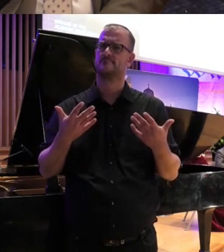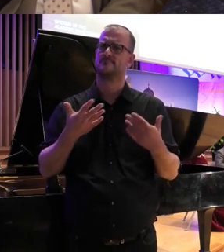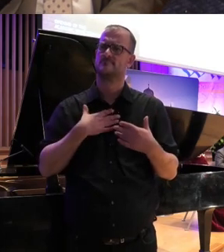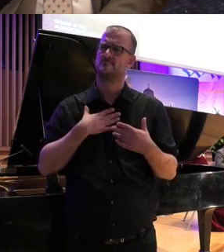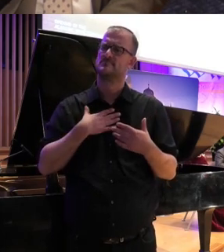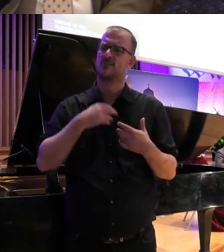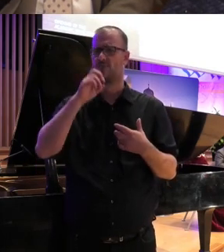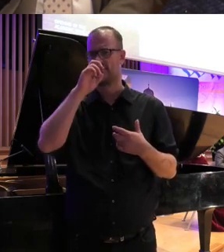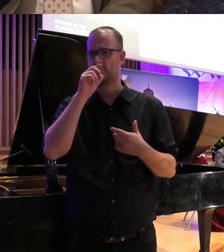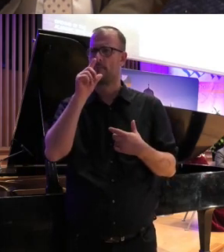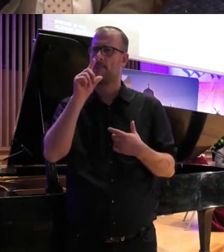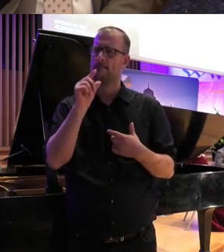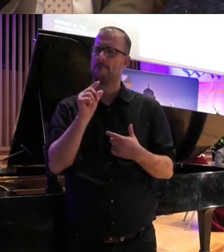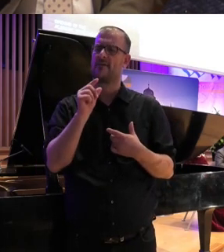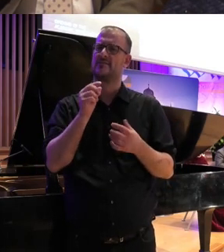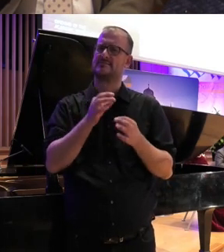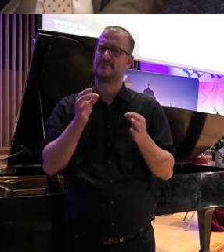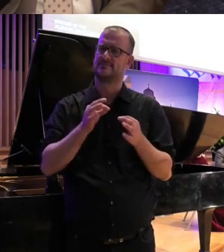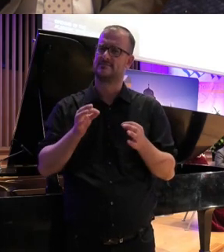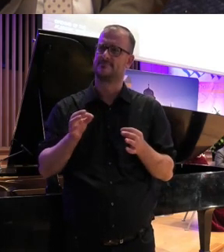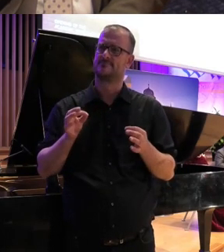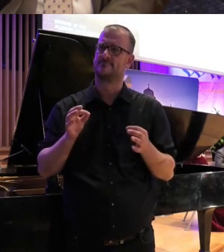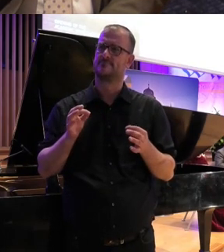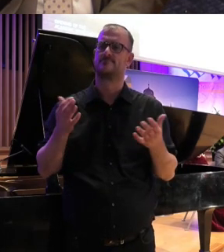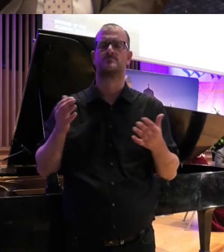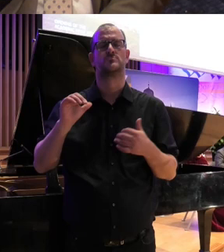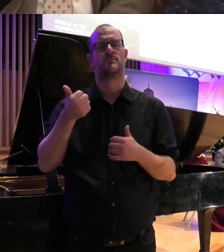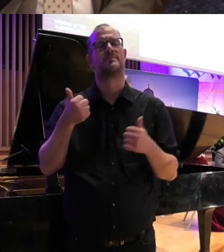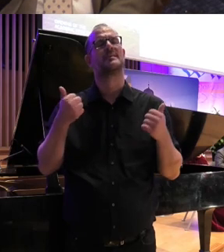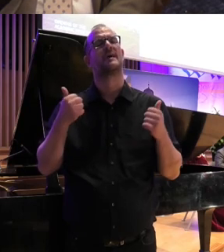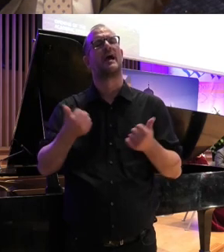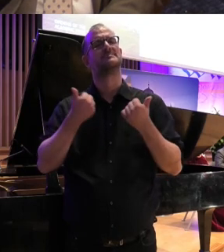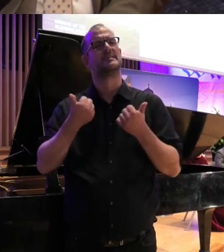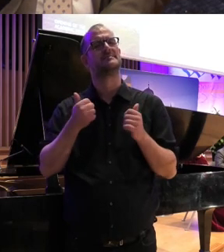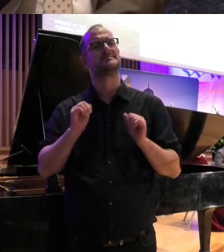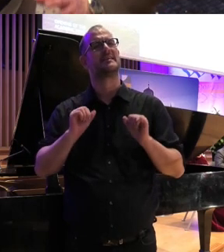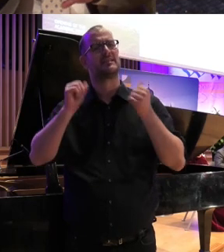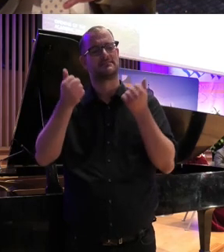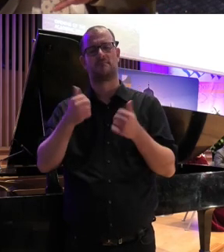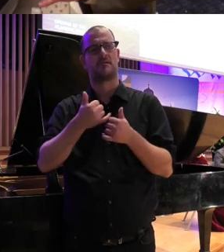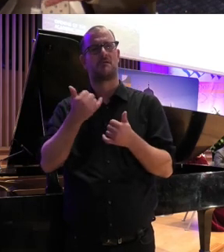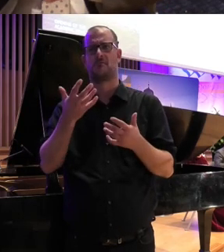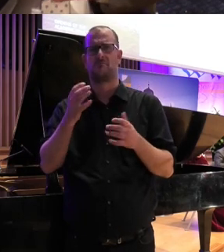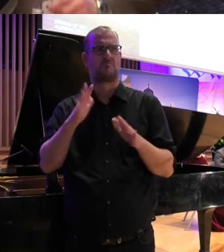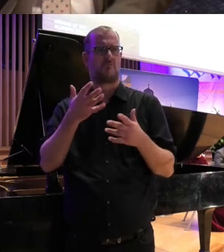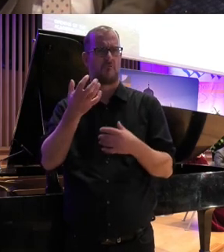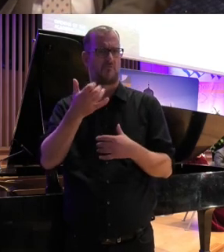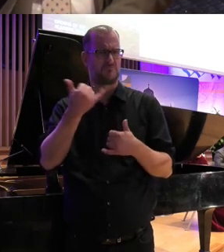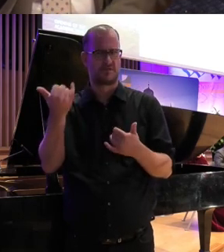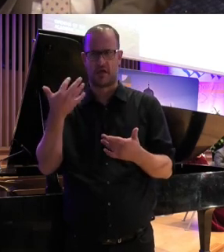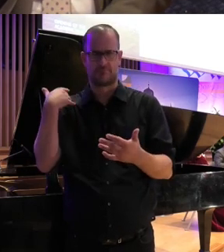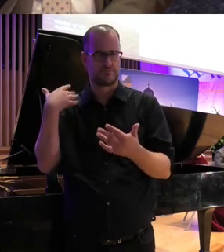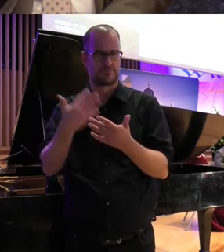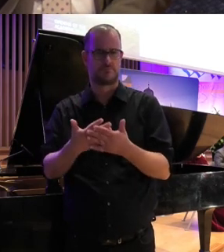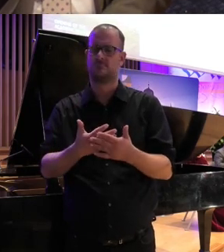Ich möchte das versuchen, in wenigen Sätzen zusammenzufassen. Zunächst mal war die Exzellenzinitiative über die letzten Jahre, ich meine 15 Jahre gibt sie, glaube ich, jetzt,